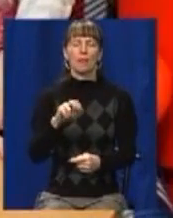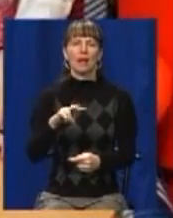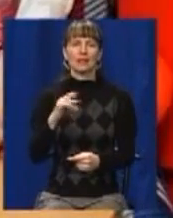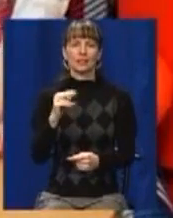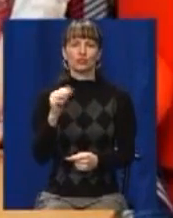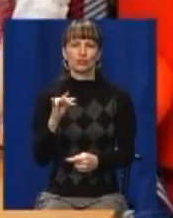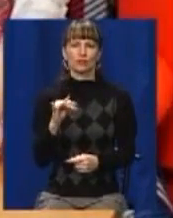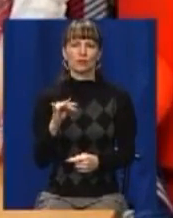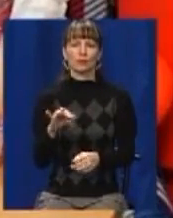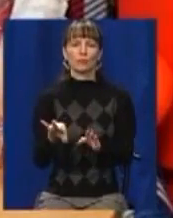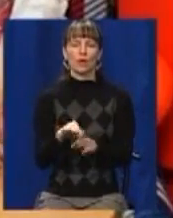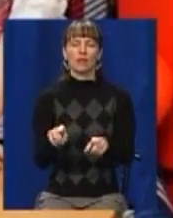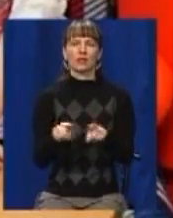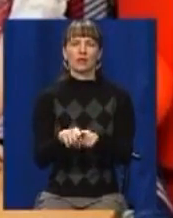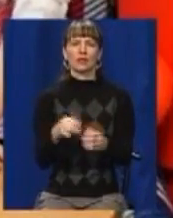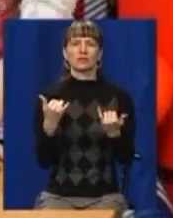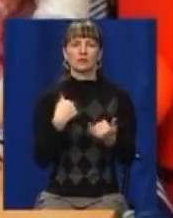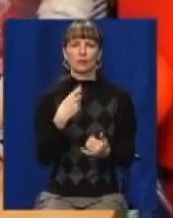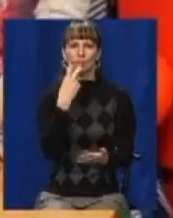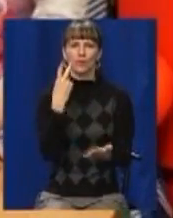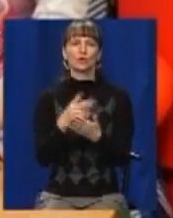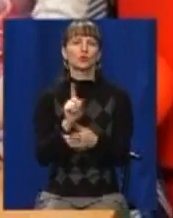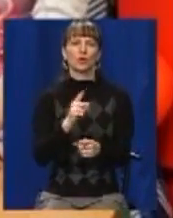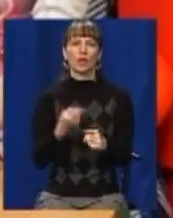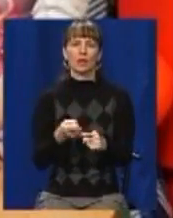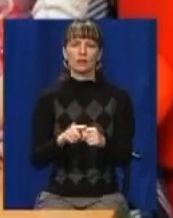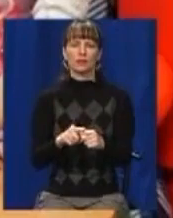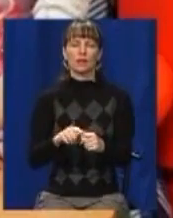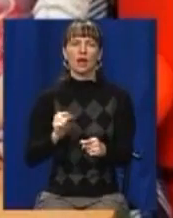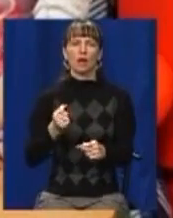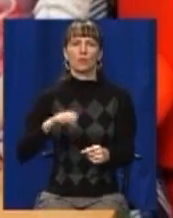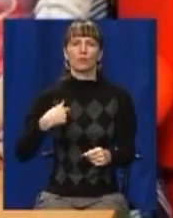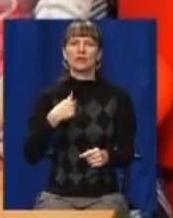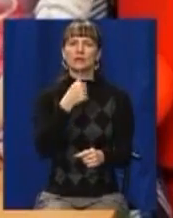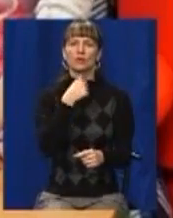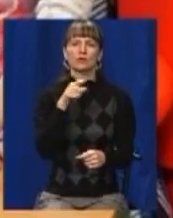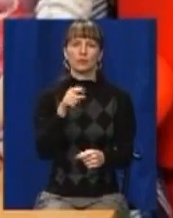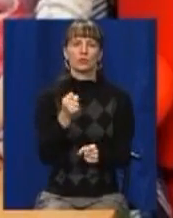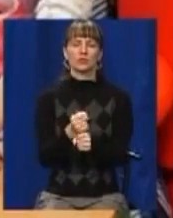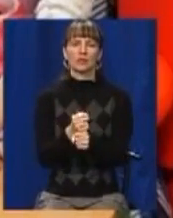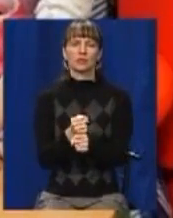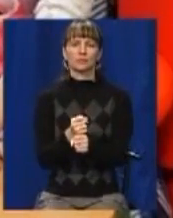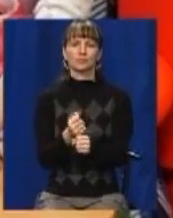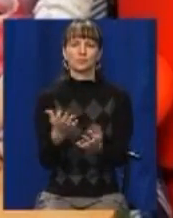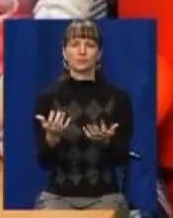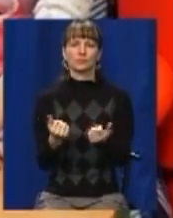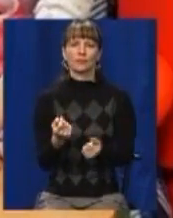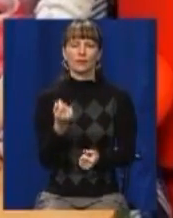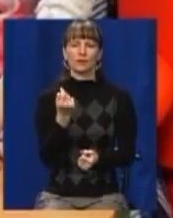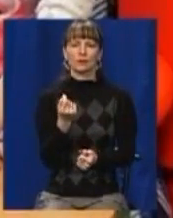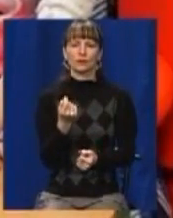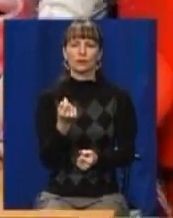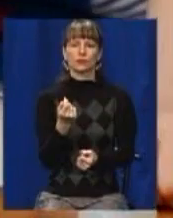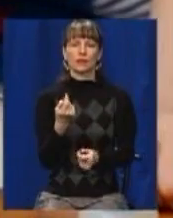І виходить ось така штука. Ну, тепер я покажу, що це таке, а потім ми спробуємо з тобою зробити. Беремо трошки